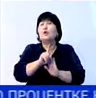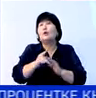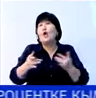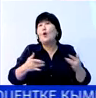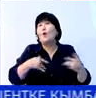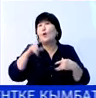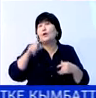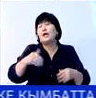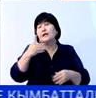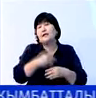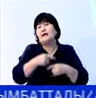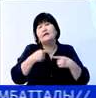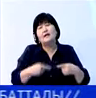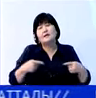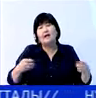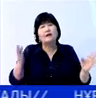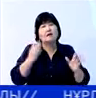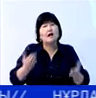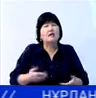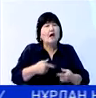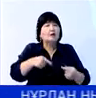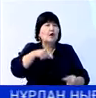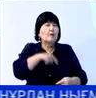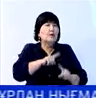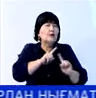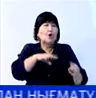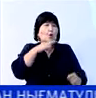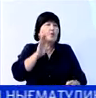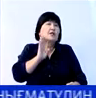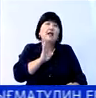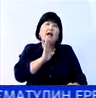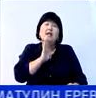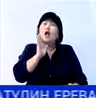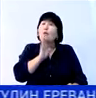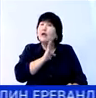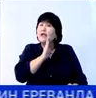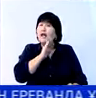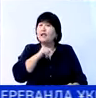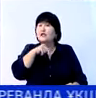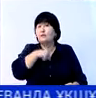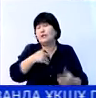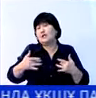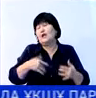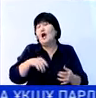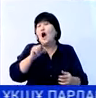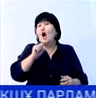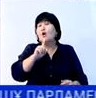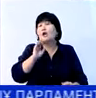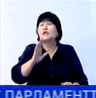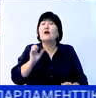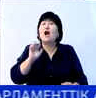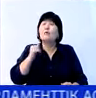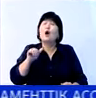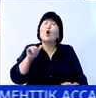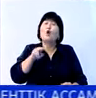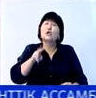иесі сахнада сан тағдырлы, алуан мінезді көптеген әйел аналардың бейнесін сомдады. Әуезовтің Абайындағы Ұлжан,